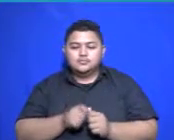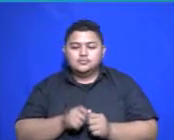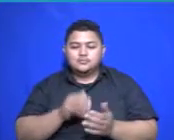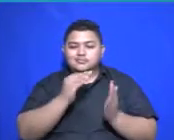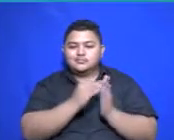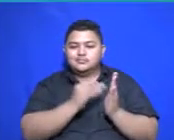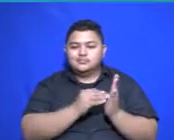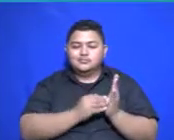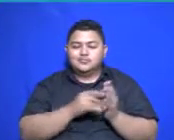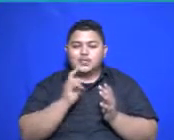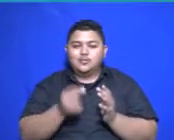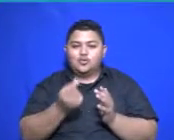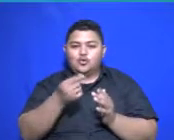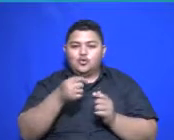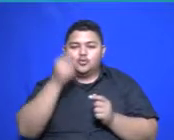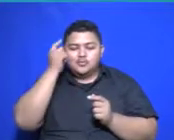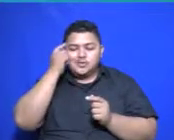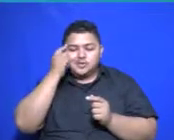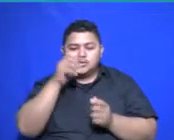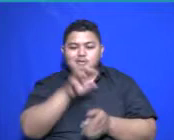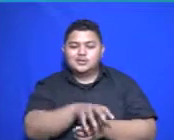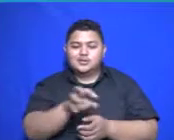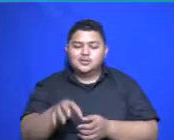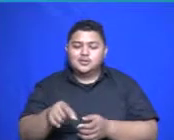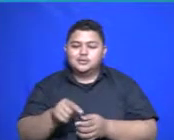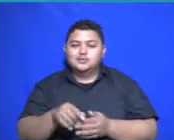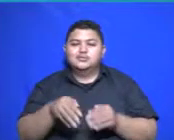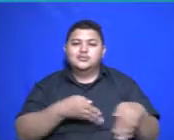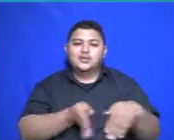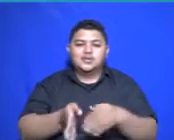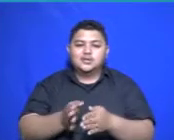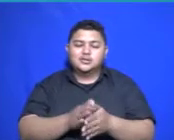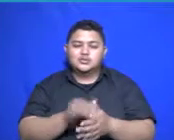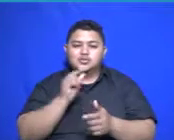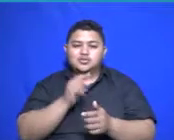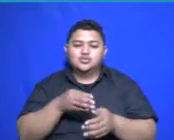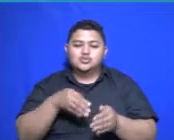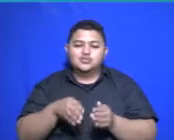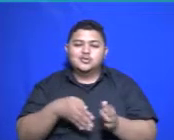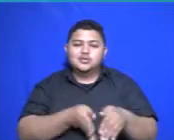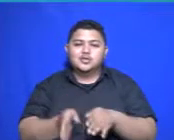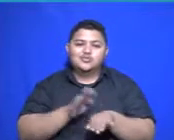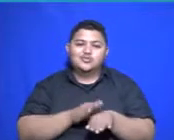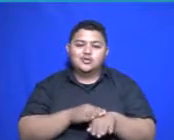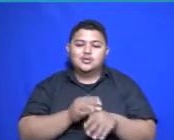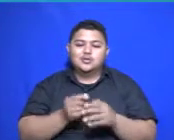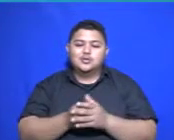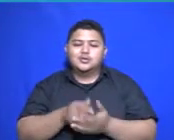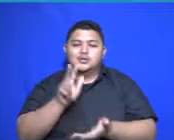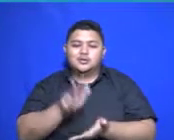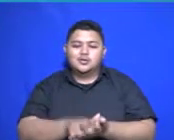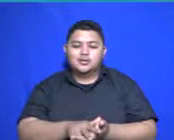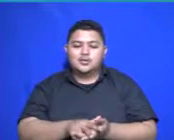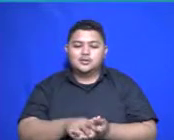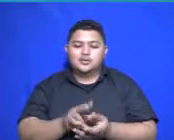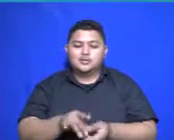pokok pikiran budaya daerah sebagai dasar strategis untuk menyusun strategi kebudayaan yang akan disahkan pada Kongres